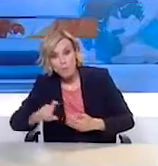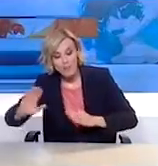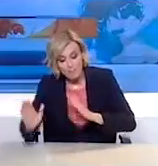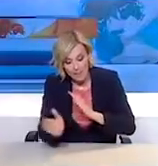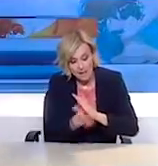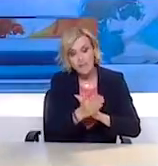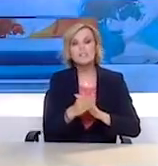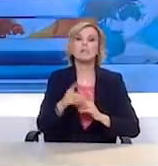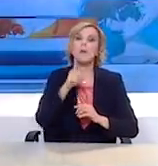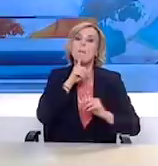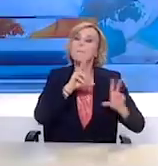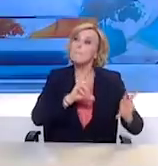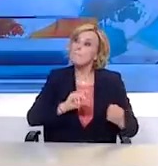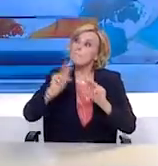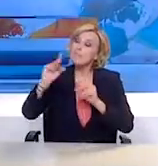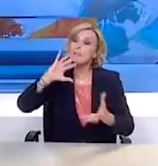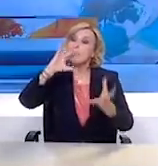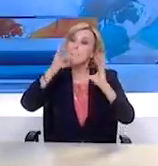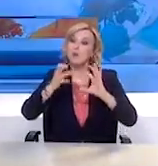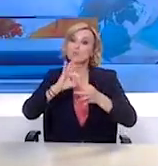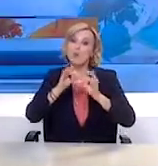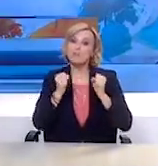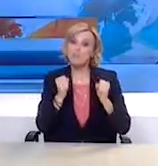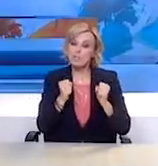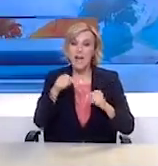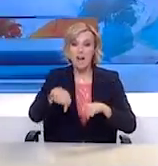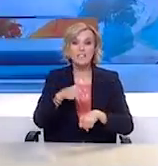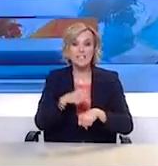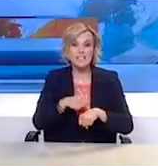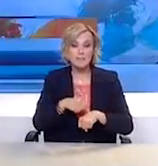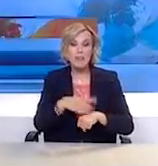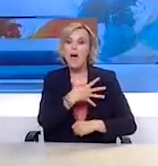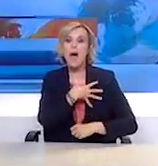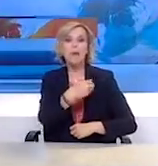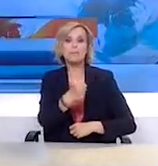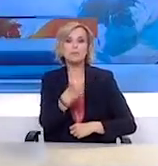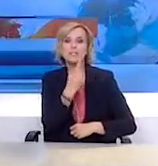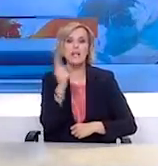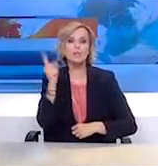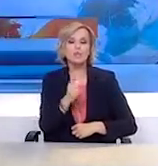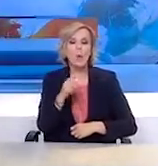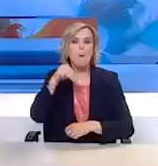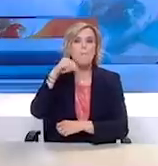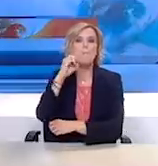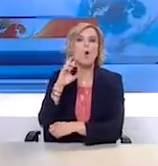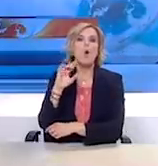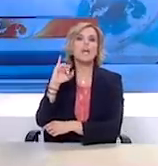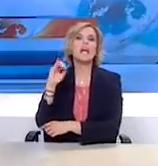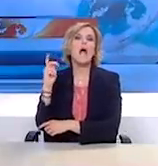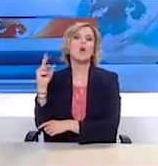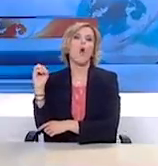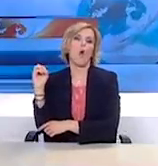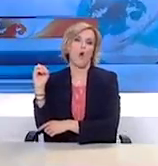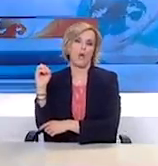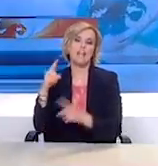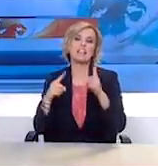Οργανισμός Υγείας και άλλοι διεθνείς οργανισμοί είναι ότι αυτή τη στιγμή το μοριακό τεστ είναι το πιο αξιόπιστο για τη διάγνωση της νόσου και τα τεστ αντισωμάτων